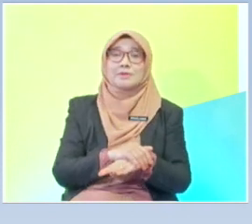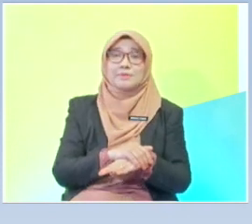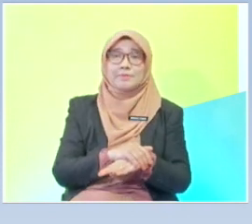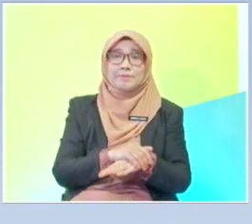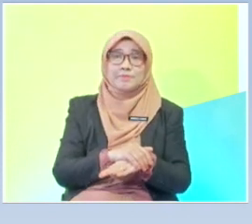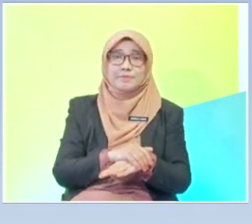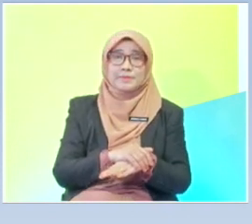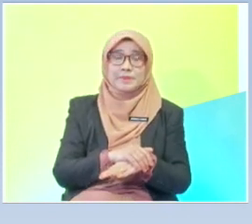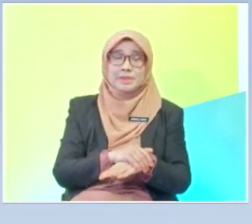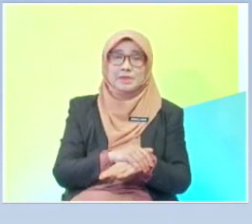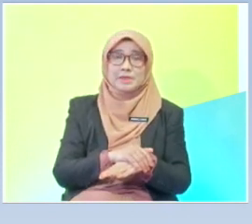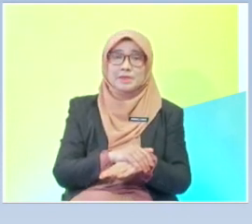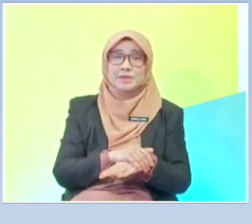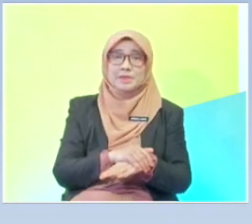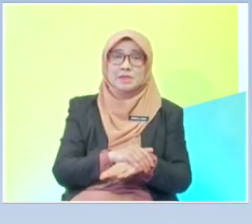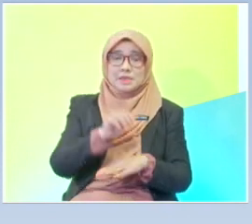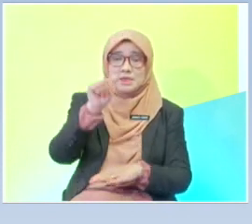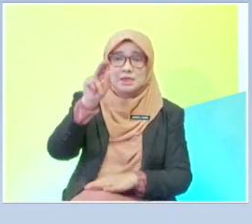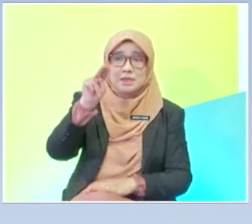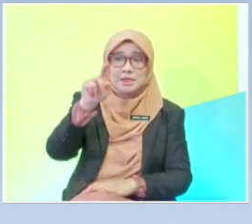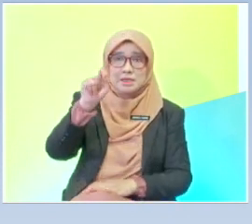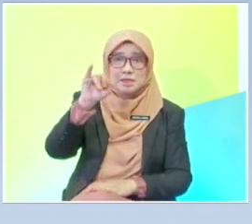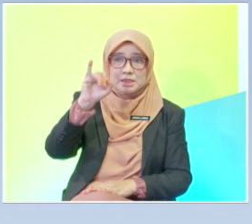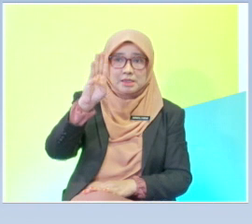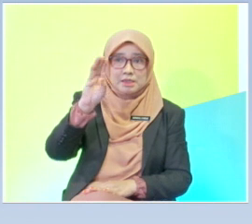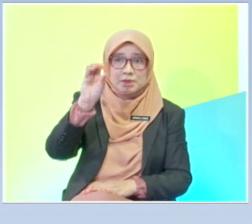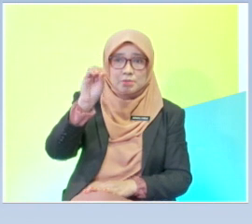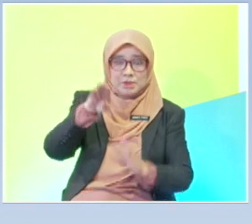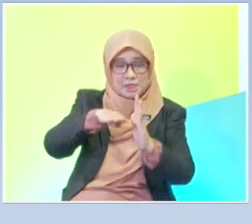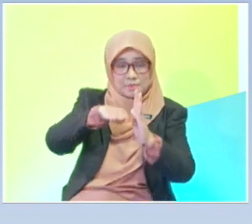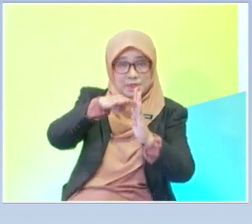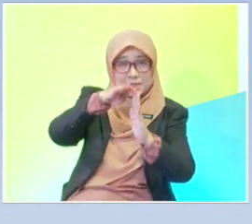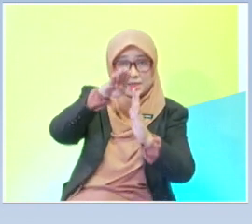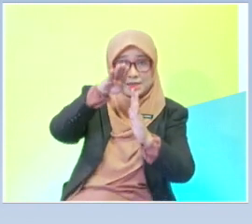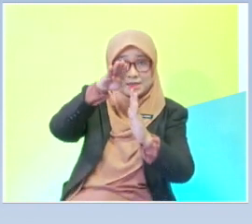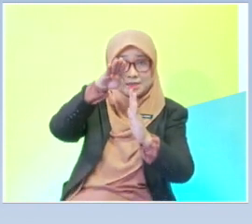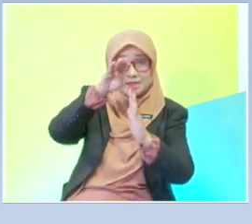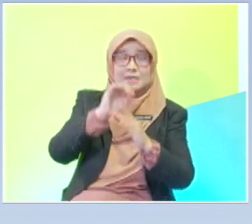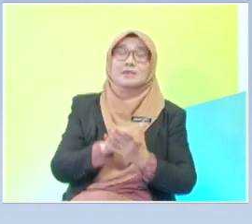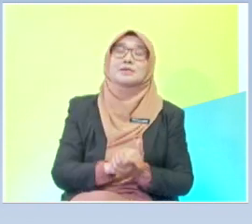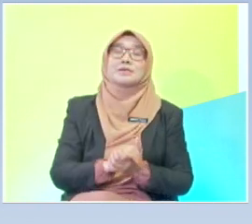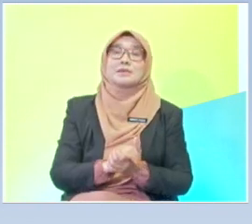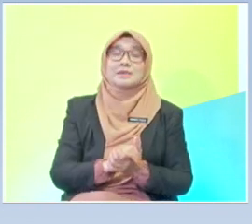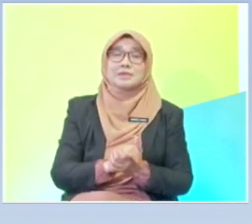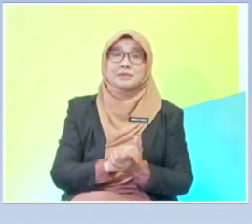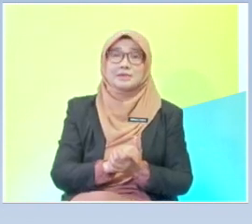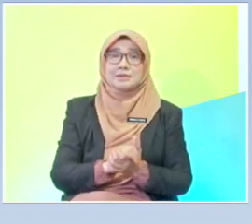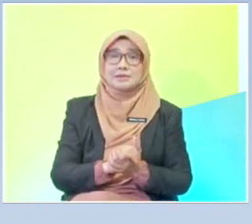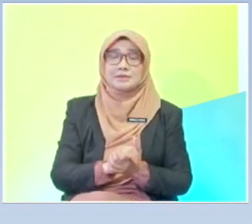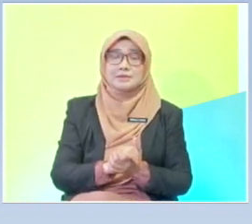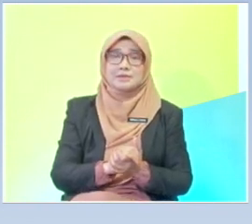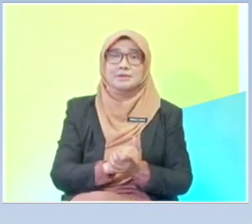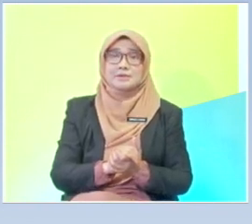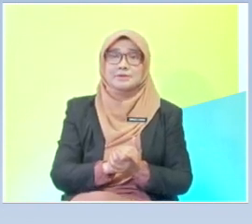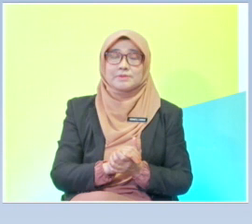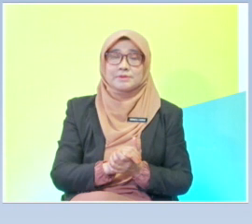akan meningkat, maknanya selepas jangkitan kedua antibody yang dihasilkan melebihi aras keimunan dan keimunan akan dicapai.